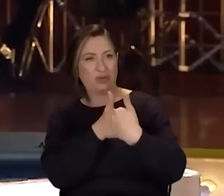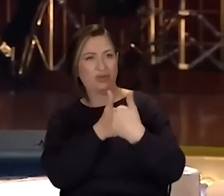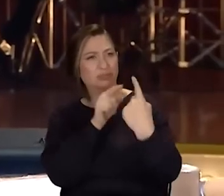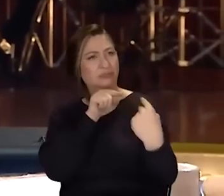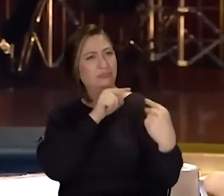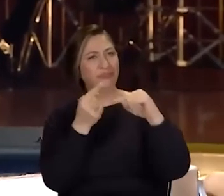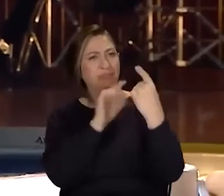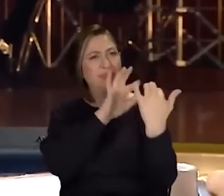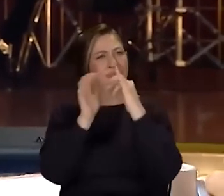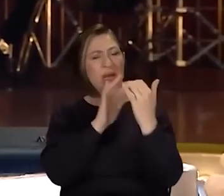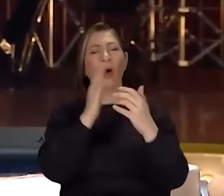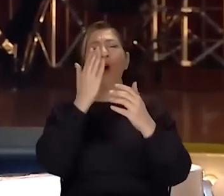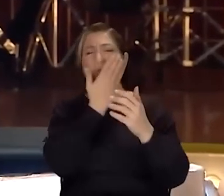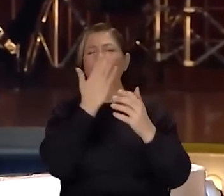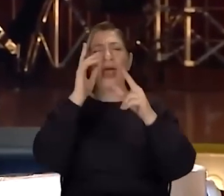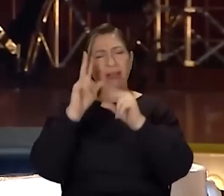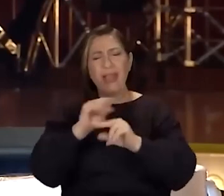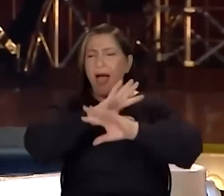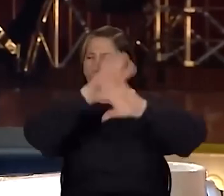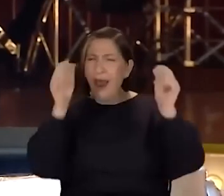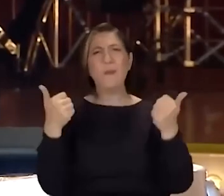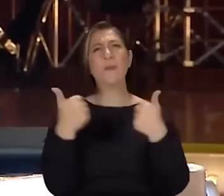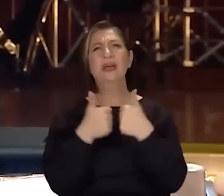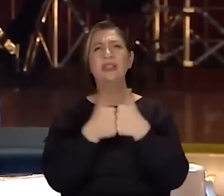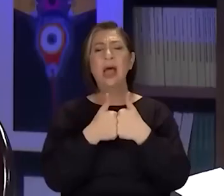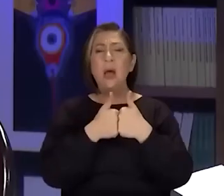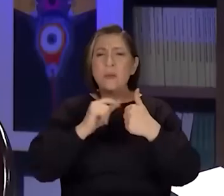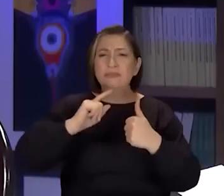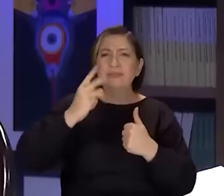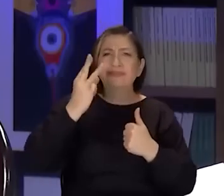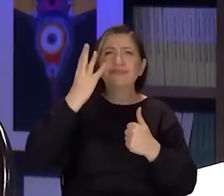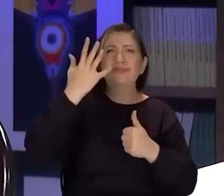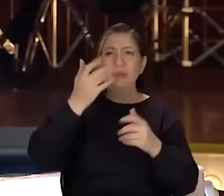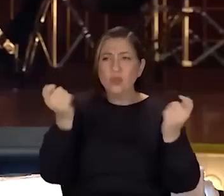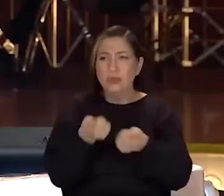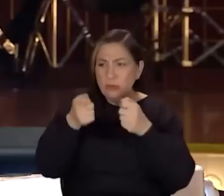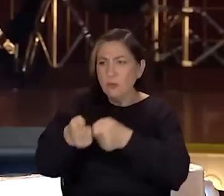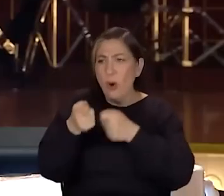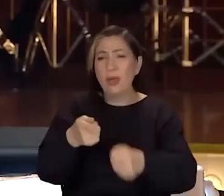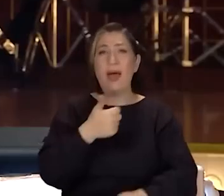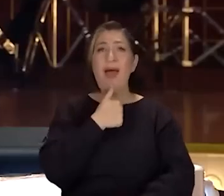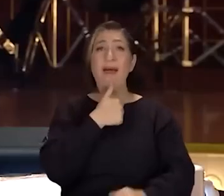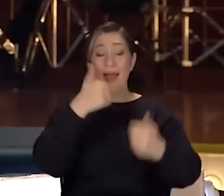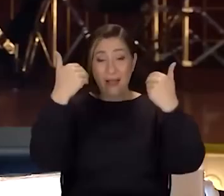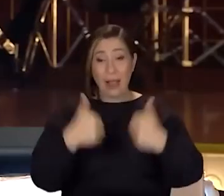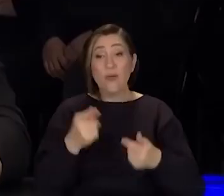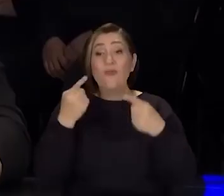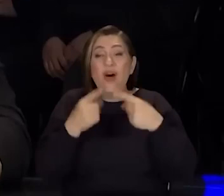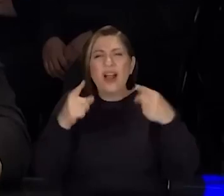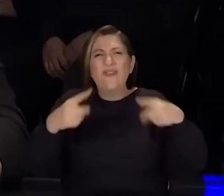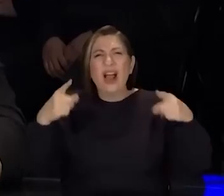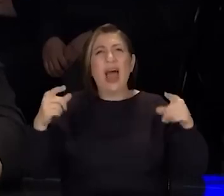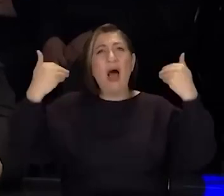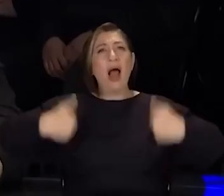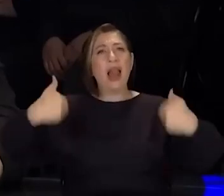okulda, işte kavgada, yatakta girdiği her maçta skordan skora koşmak zorunda bırakılan erkekliğin türlü